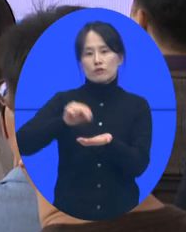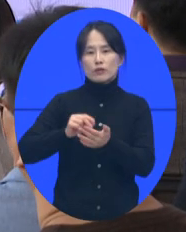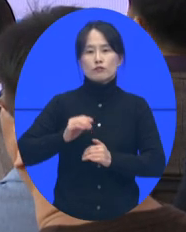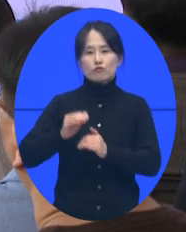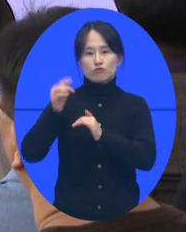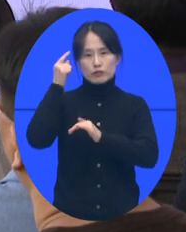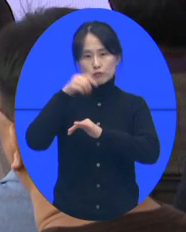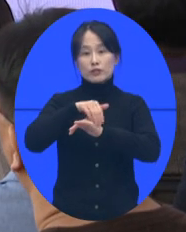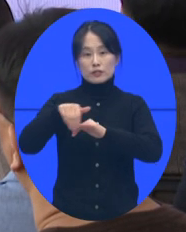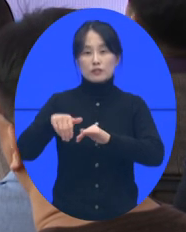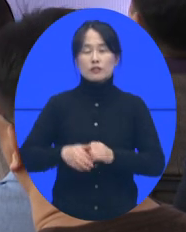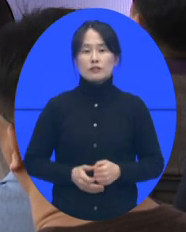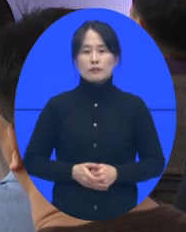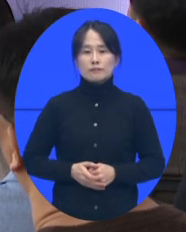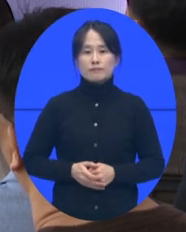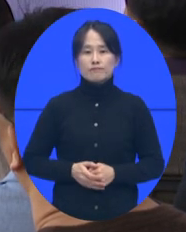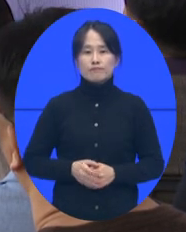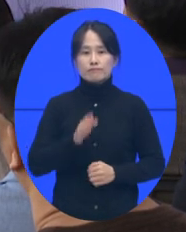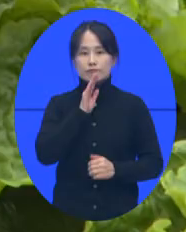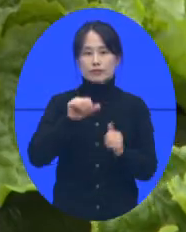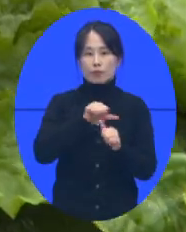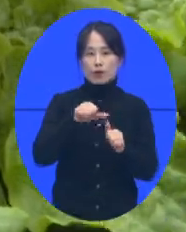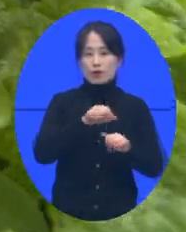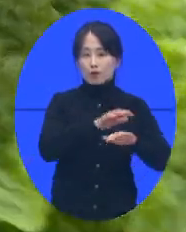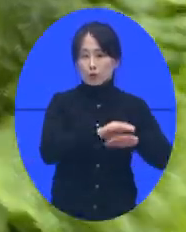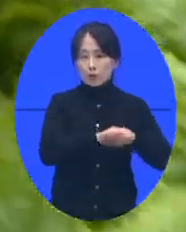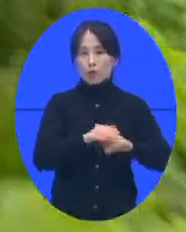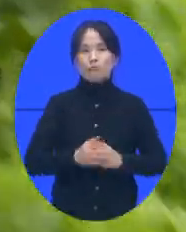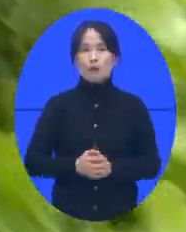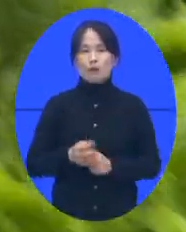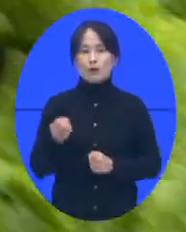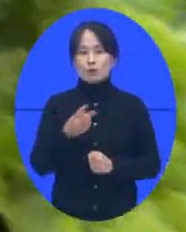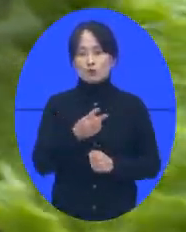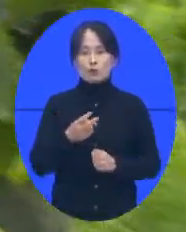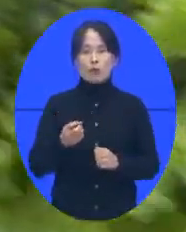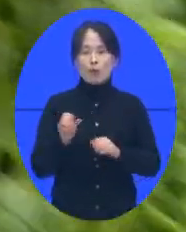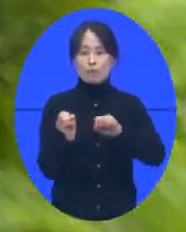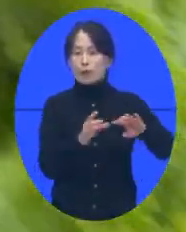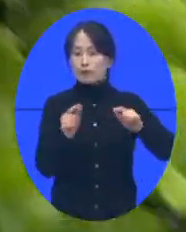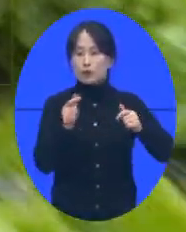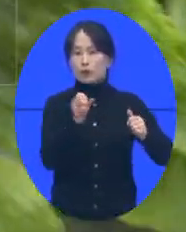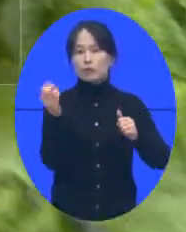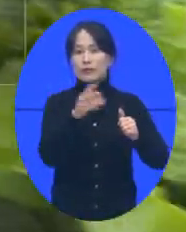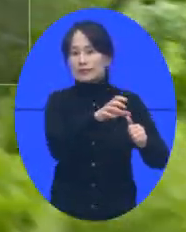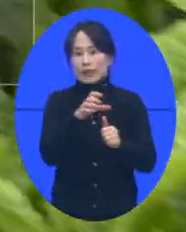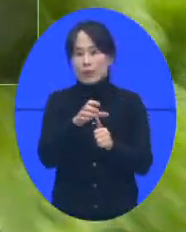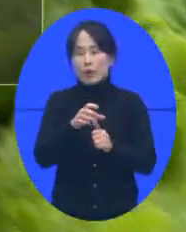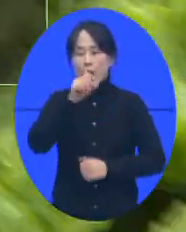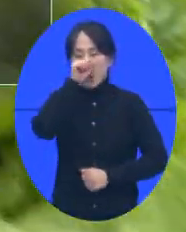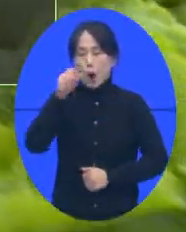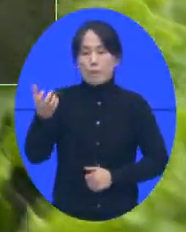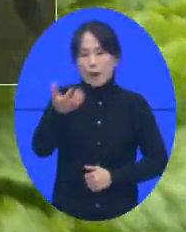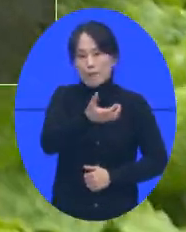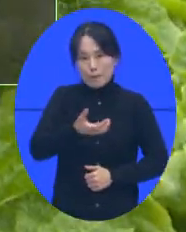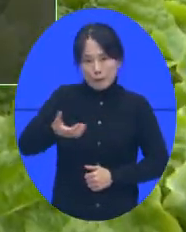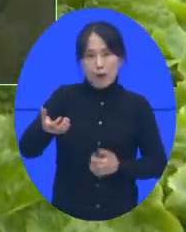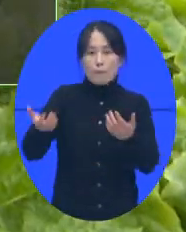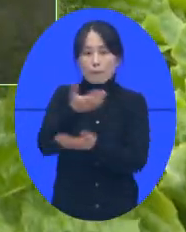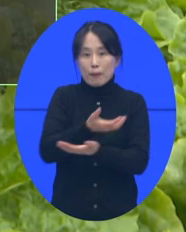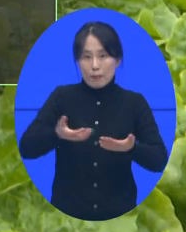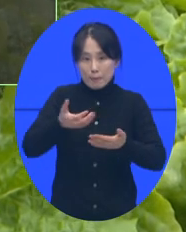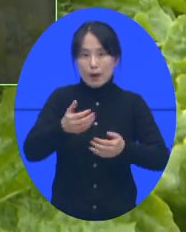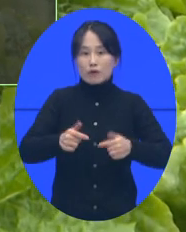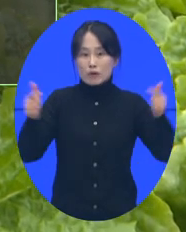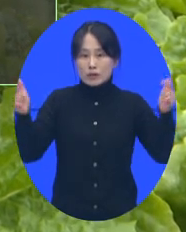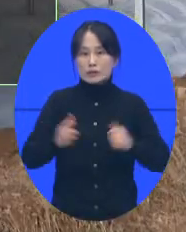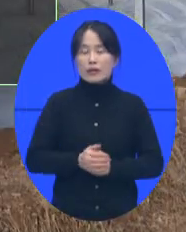과제를 추진하겠다는 구상. 친환경 농업은 물론 농업 부산물을 다시 사용하는 경축순환 농업의 확대, 갯벌과